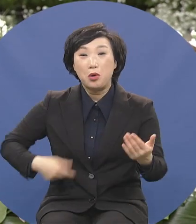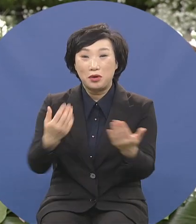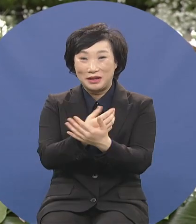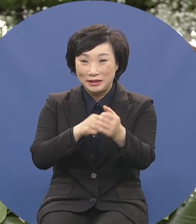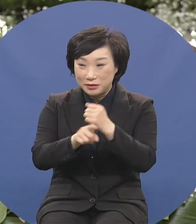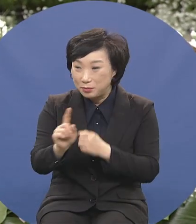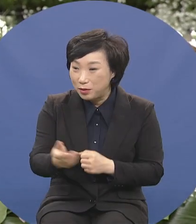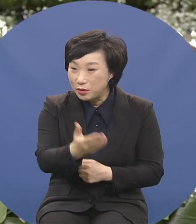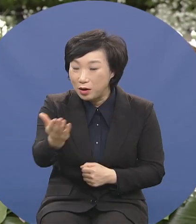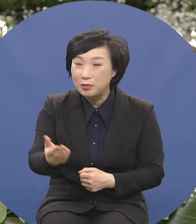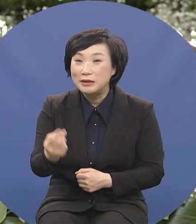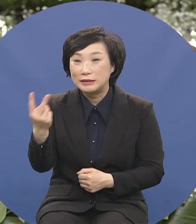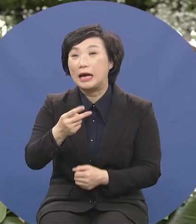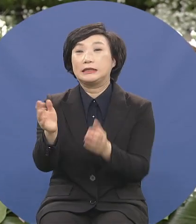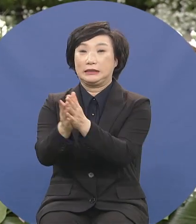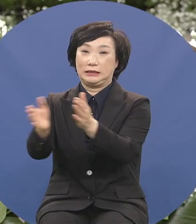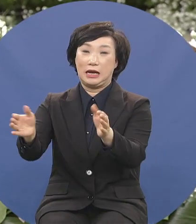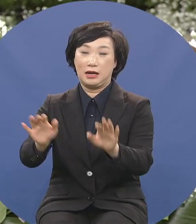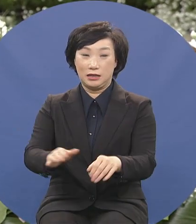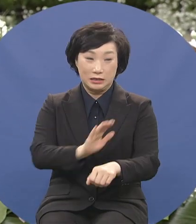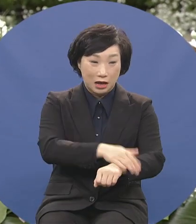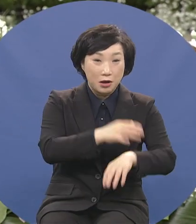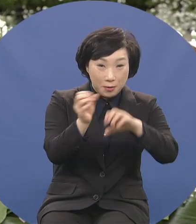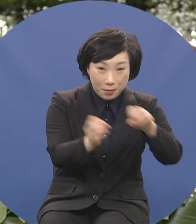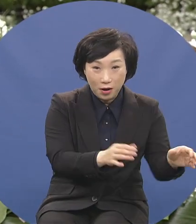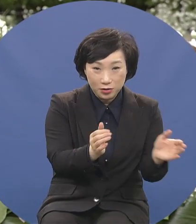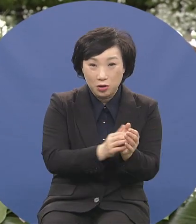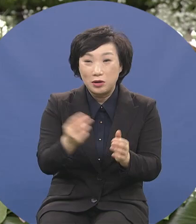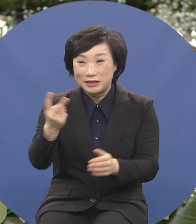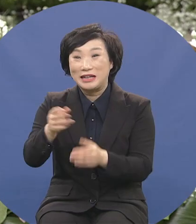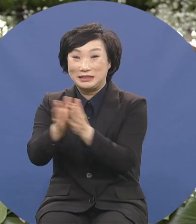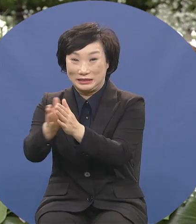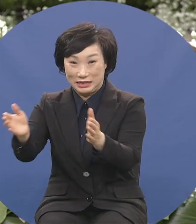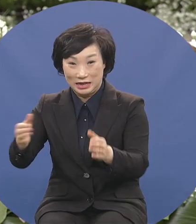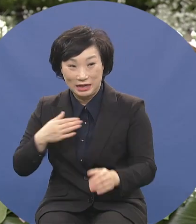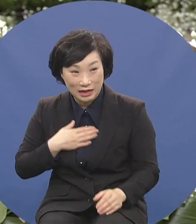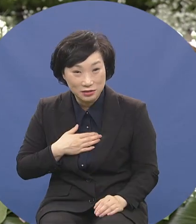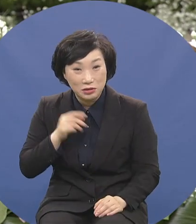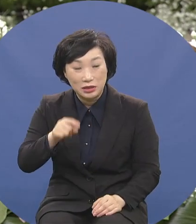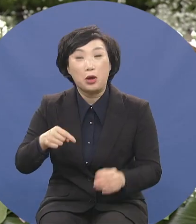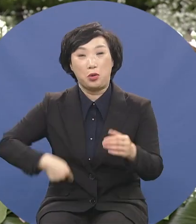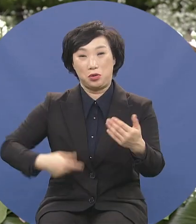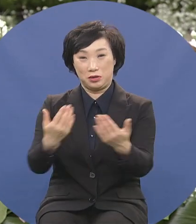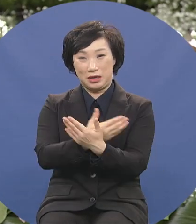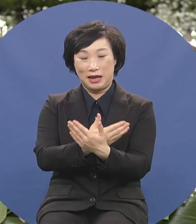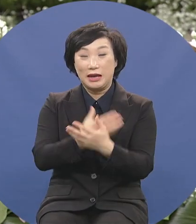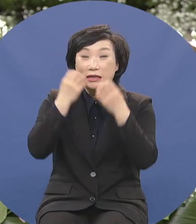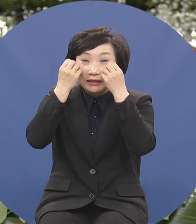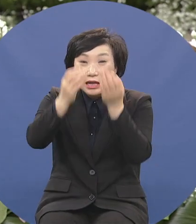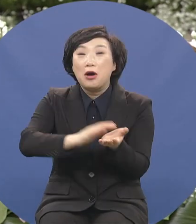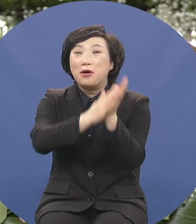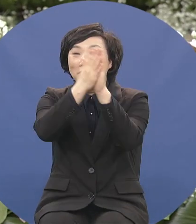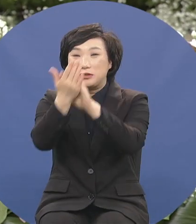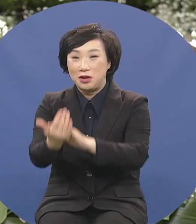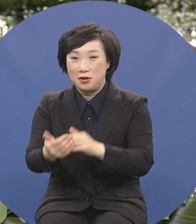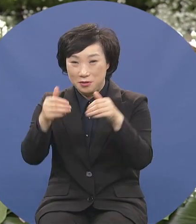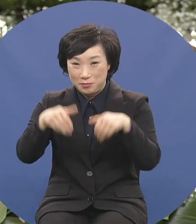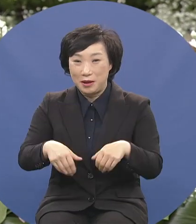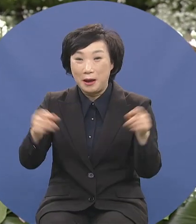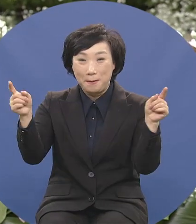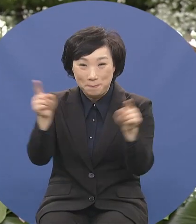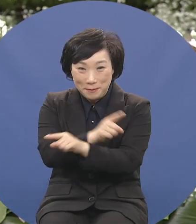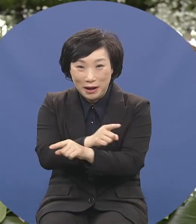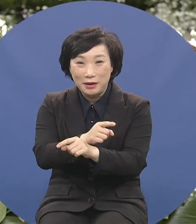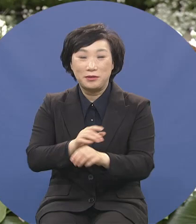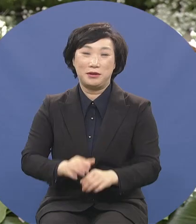말이오. 잘못된 것을 버리고 다시 시작하라 그 말이오. 새로워져라 그 말이오.